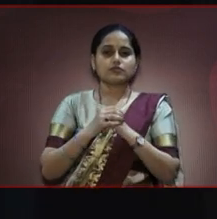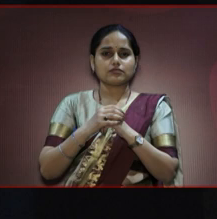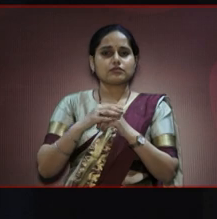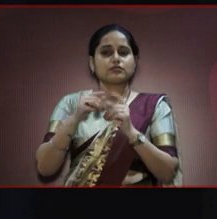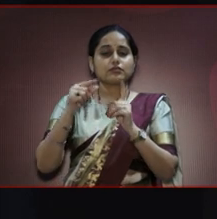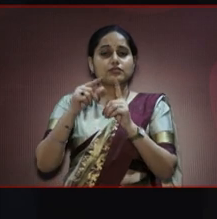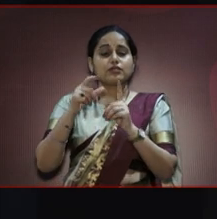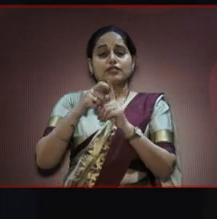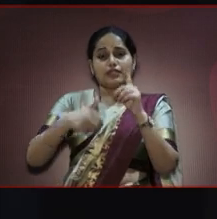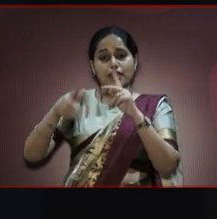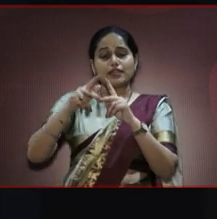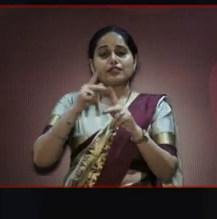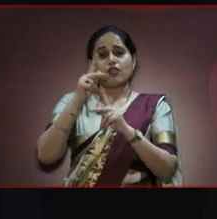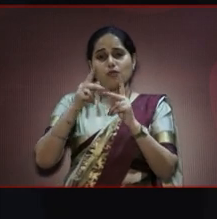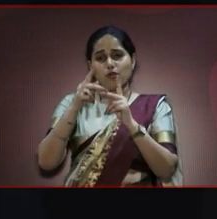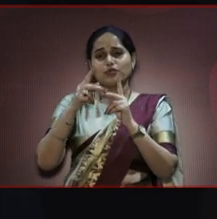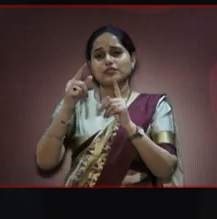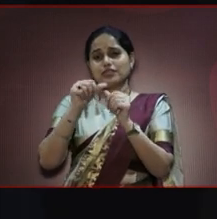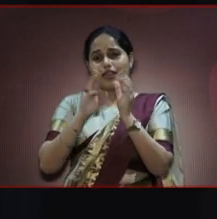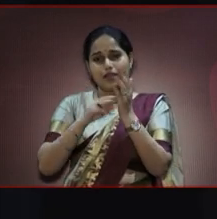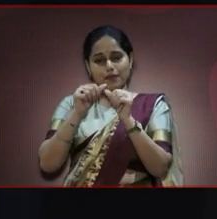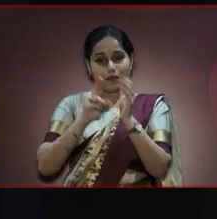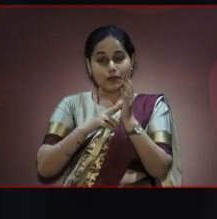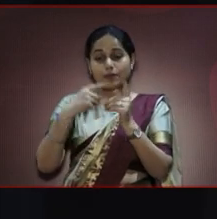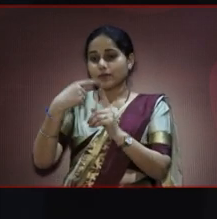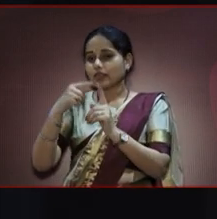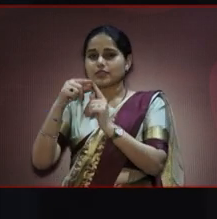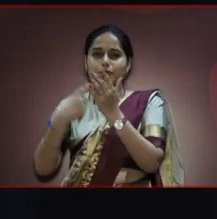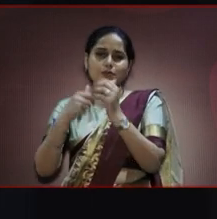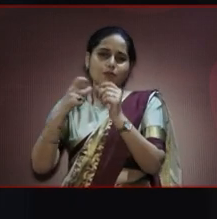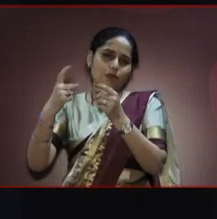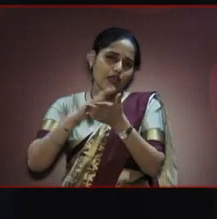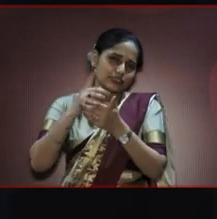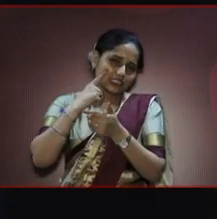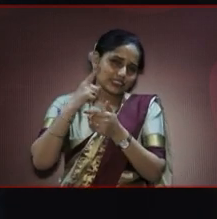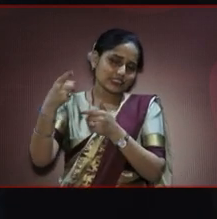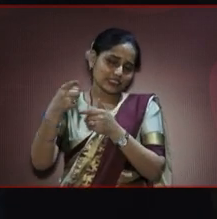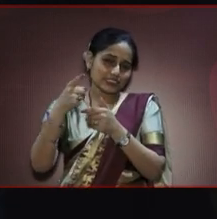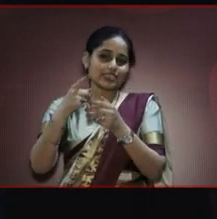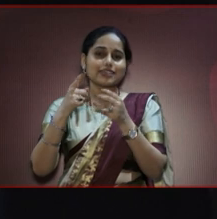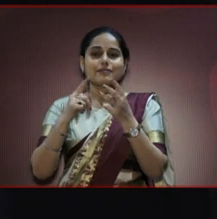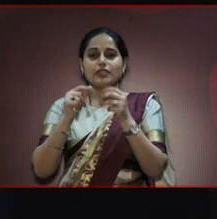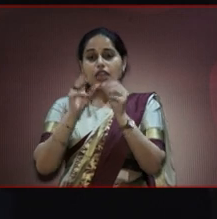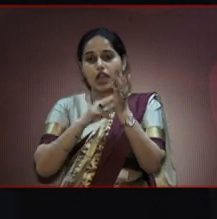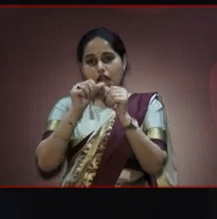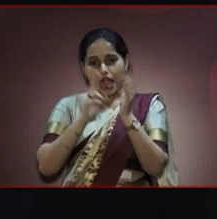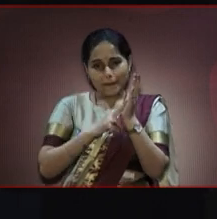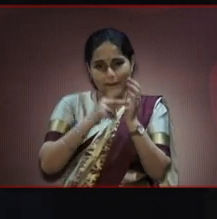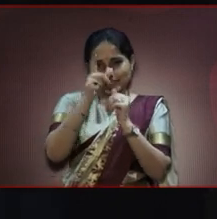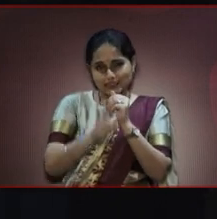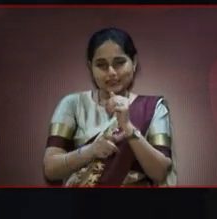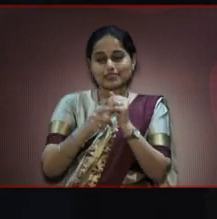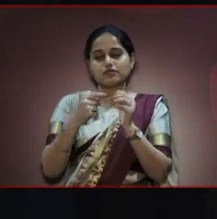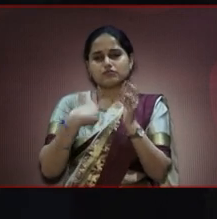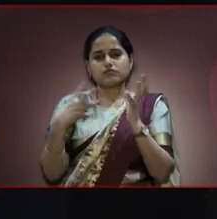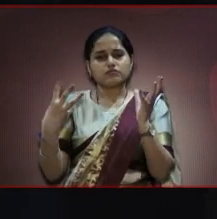श्री अमन जैन जी, श्रीमती प्राची पांडे जी संयुक्त सचिव, श्री अमन शर्मा जी हमारे